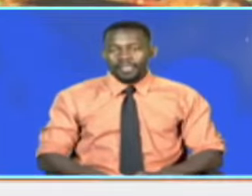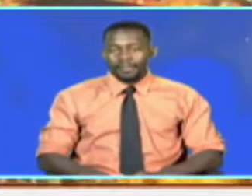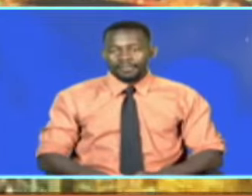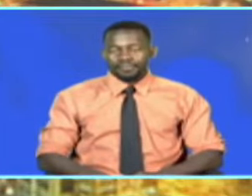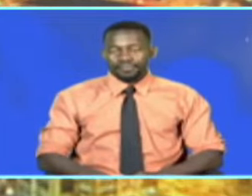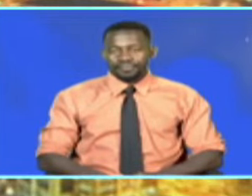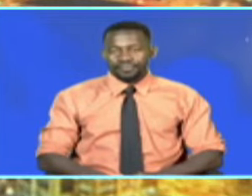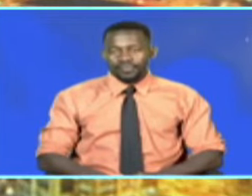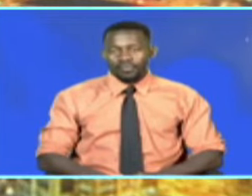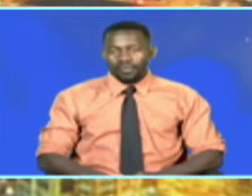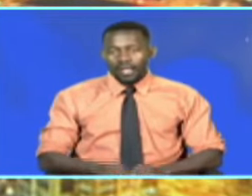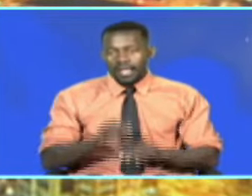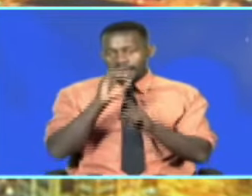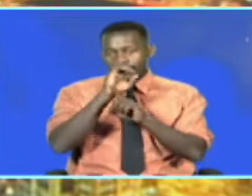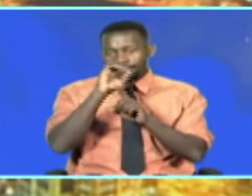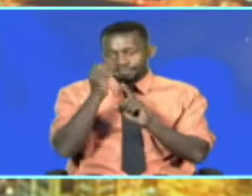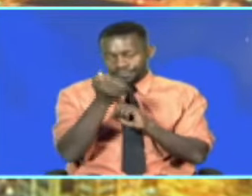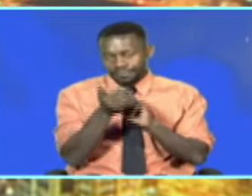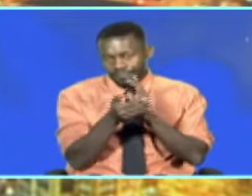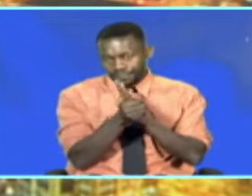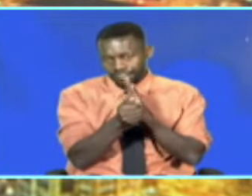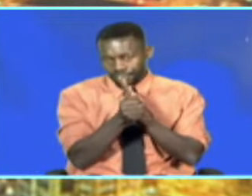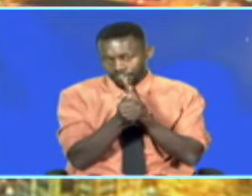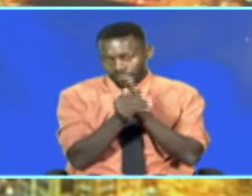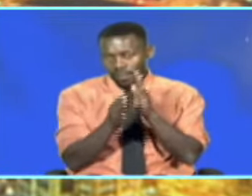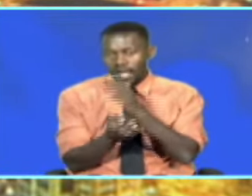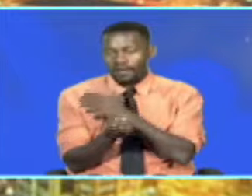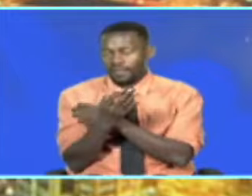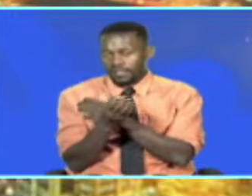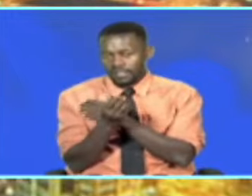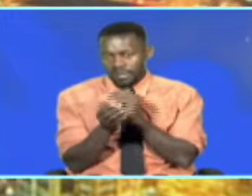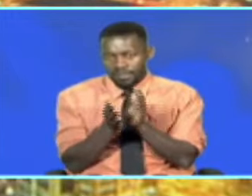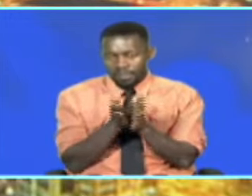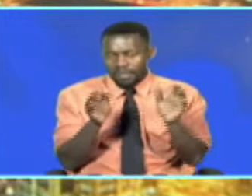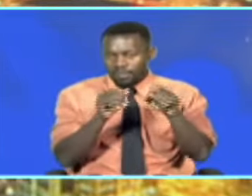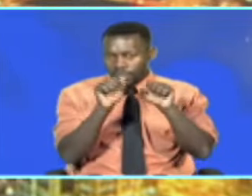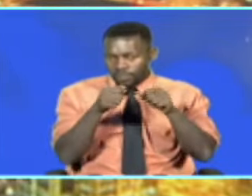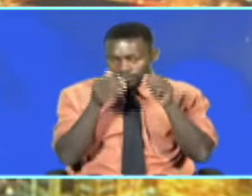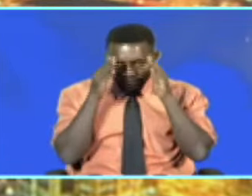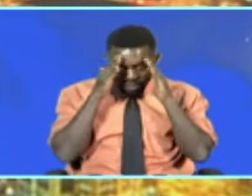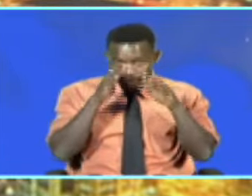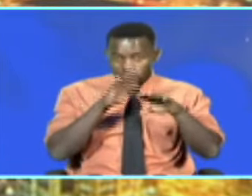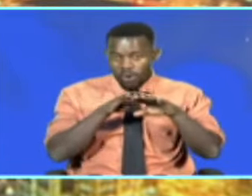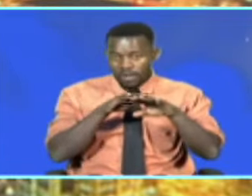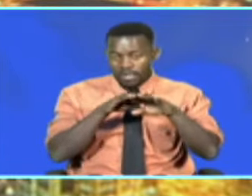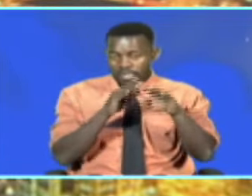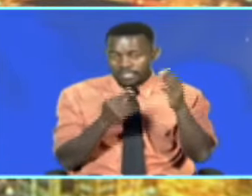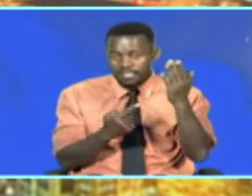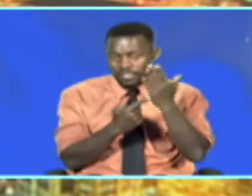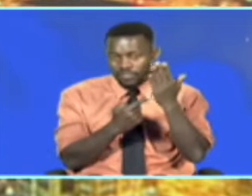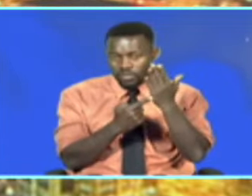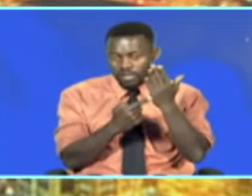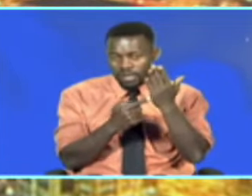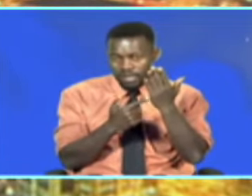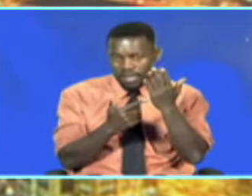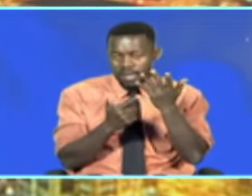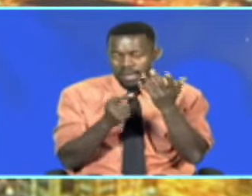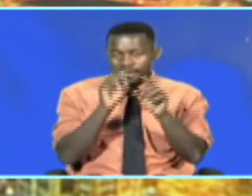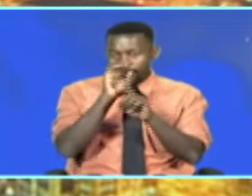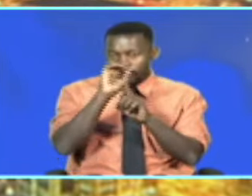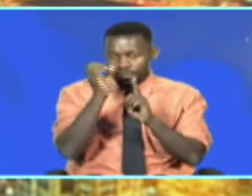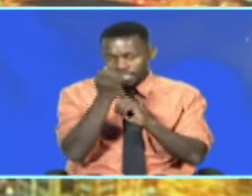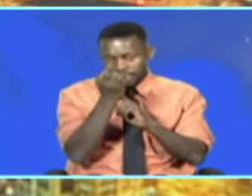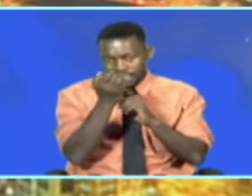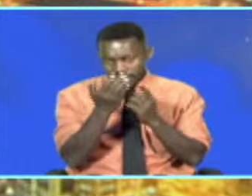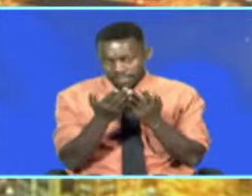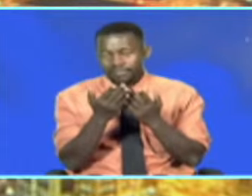Wanamazingira wamehimiza Wakenya kukumbatia teknolojia ya mitandao ya kijamii kukabili athari ya mabadiliko ya hali ya anga. Wanasema mitandao